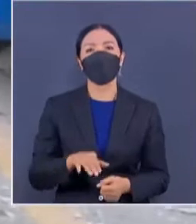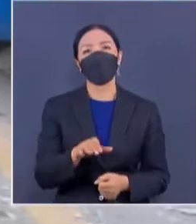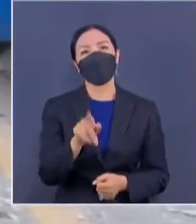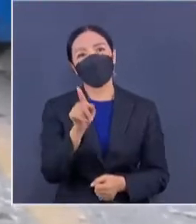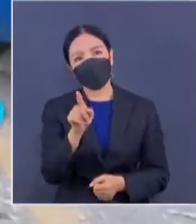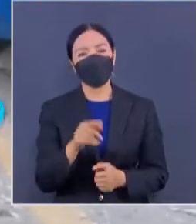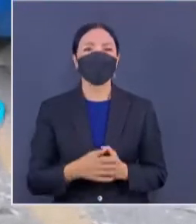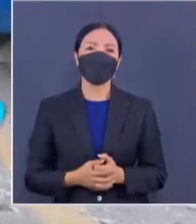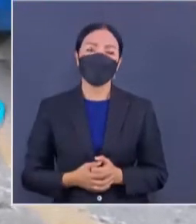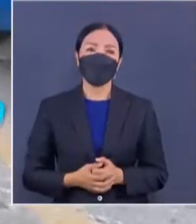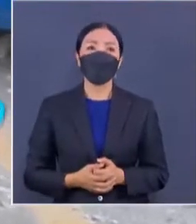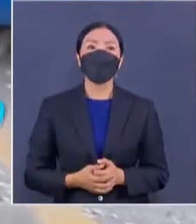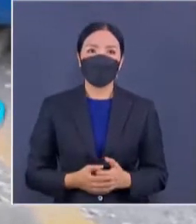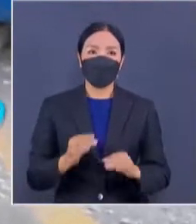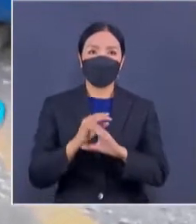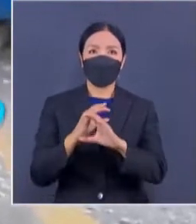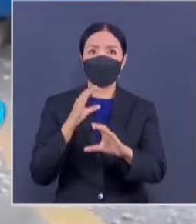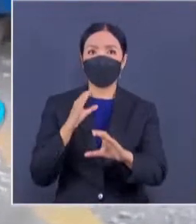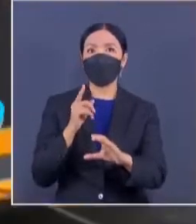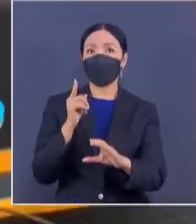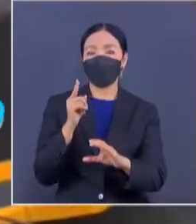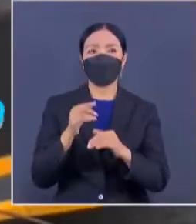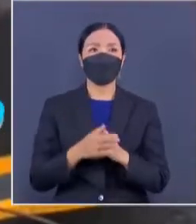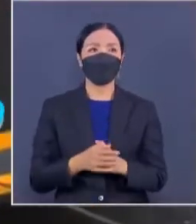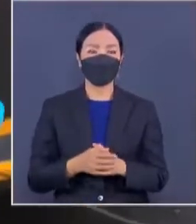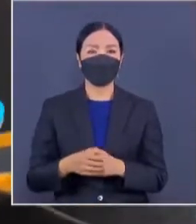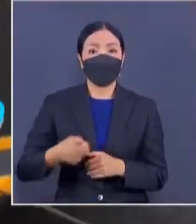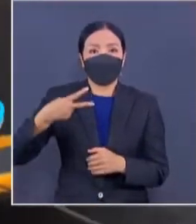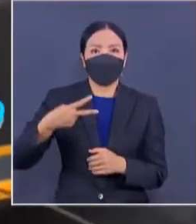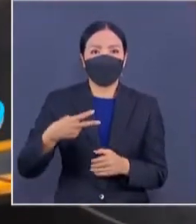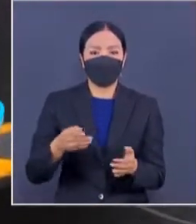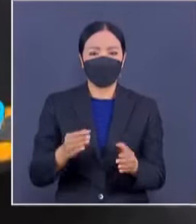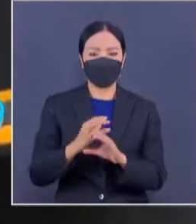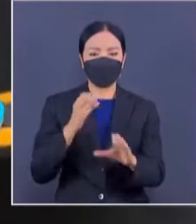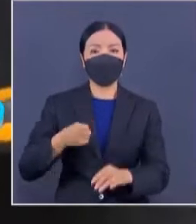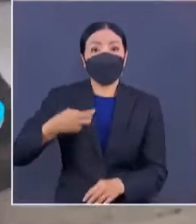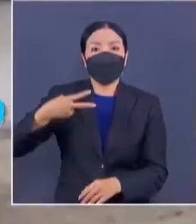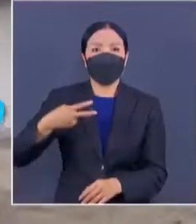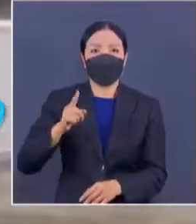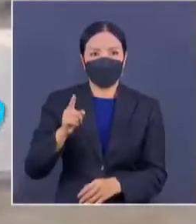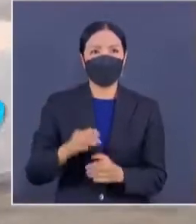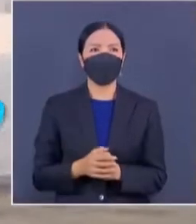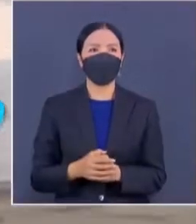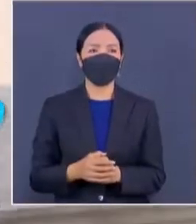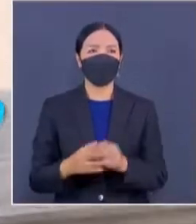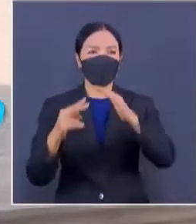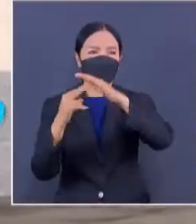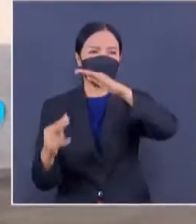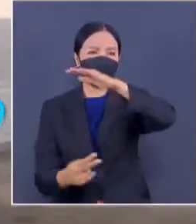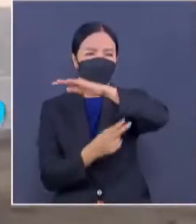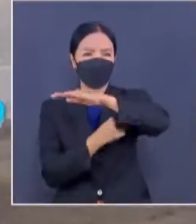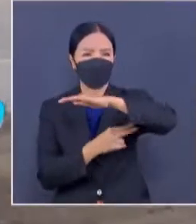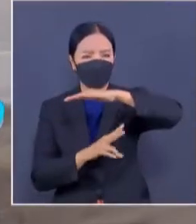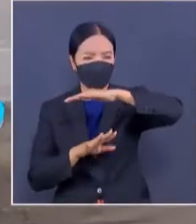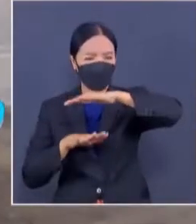กรณีอุบัติเหตุรถทัวร์โดยสารนะครับรถโดยสารปรับอากาศ2ชั้นครับที่เสียหลักพุ่งชนต่อหม้อสะพานต่างระดับที่อำเภอเมื